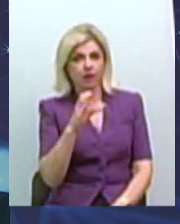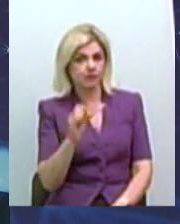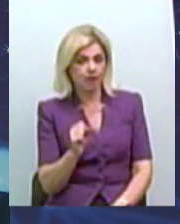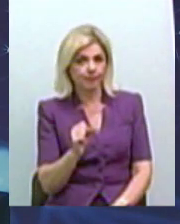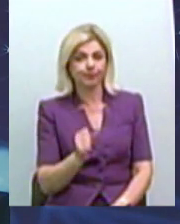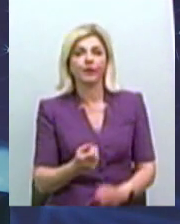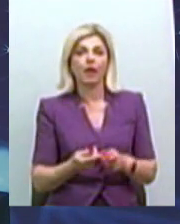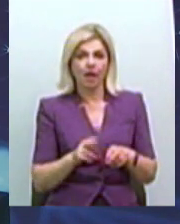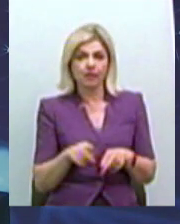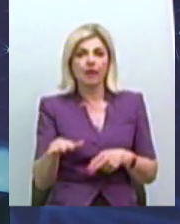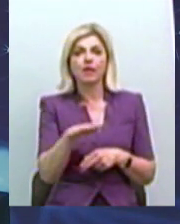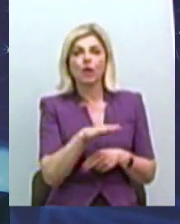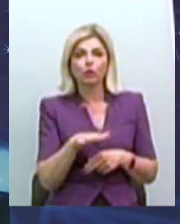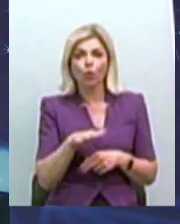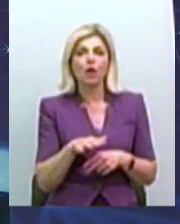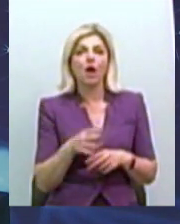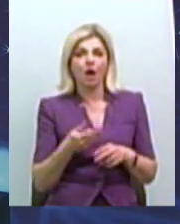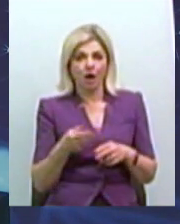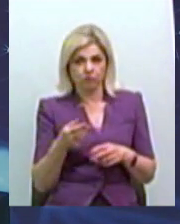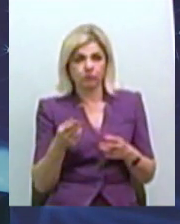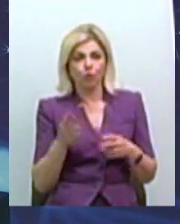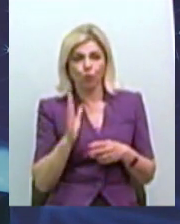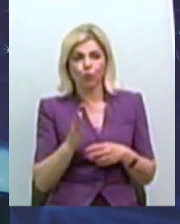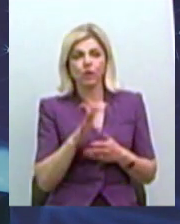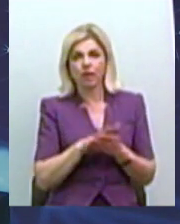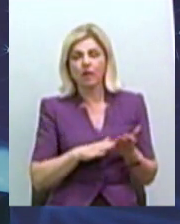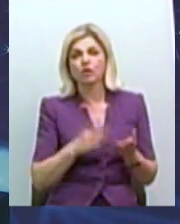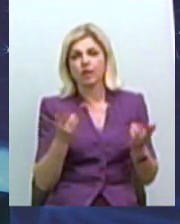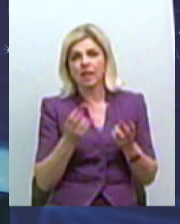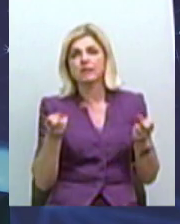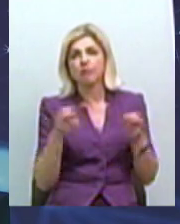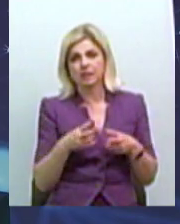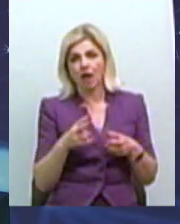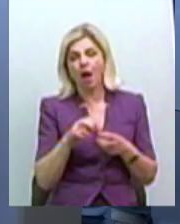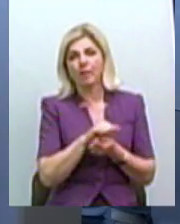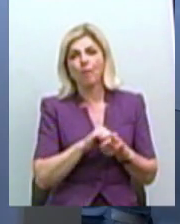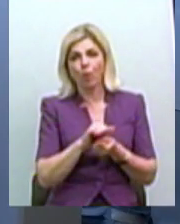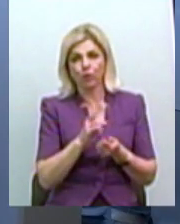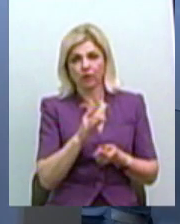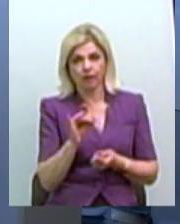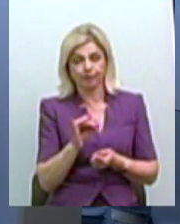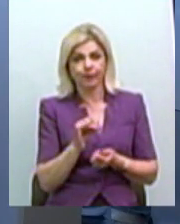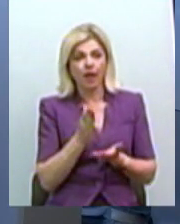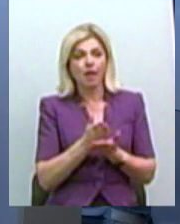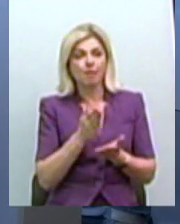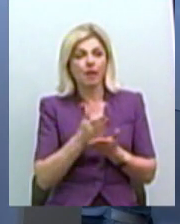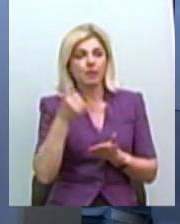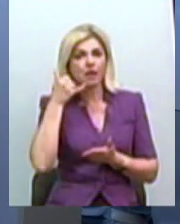это территория, которая будет в дальнейшем требовать специальной обработки. Дякую. Маємо телефонний дзвінок. Будь